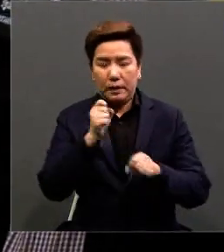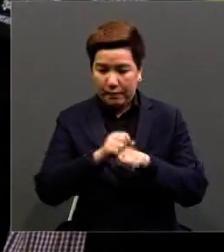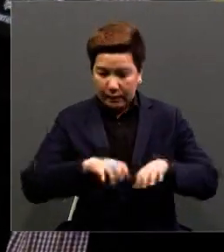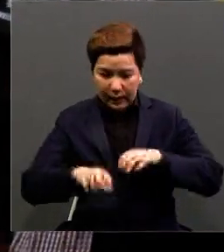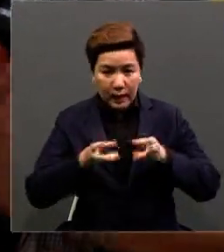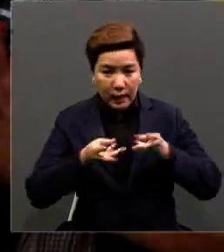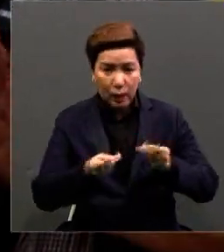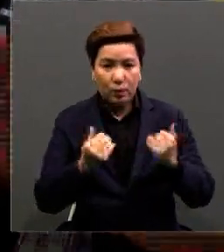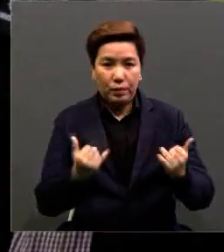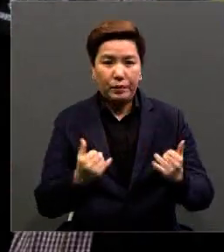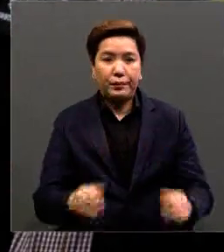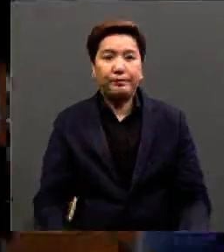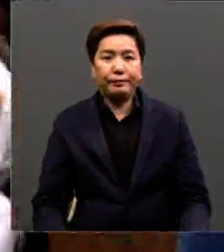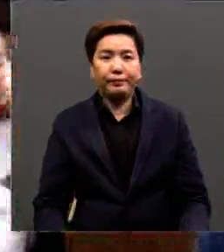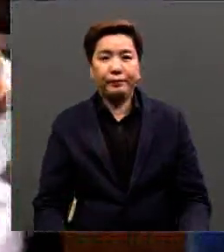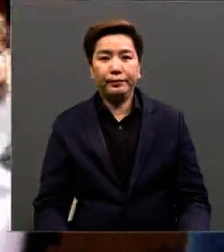ครับ